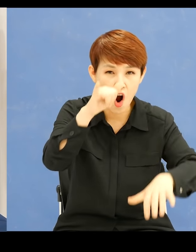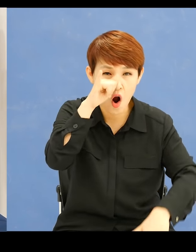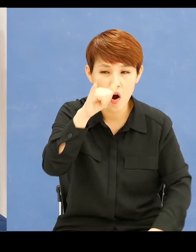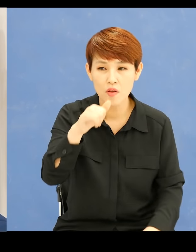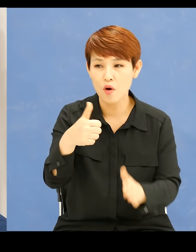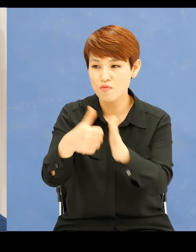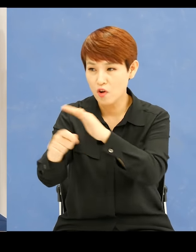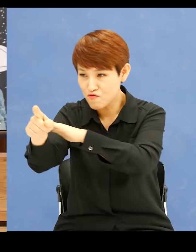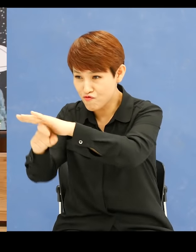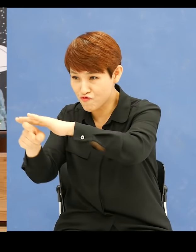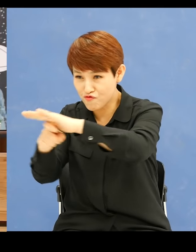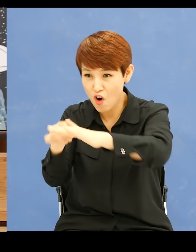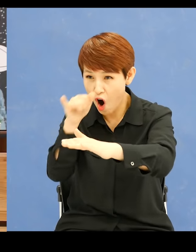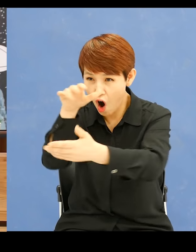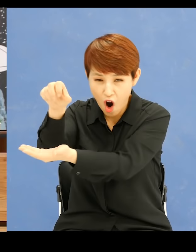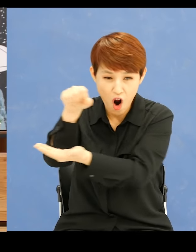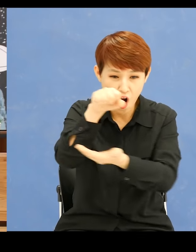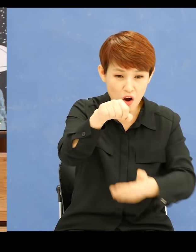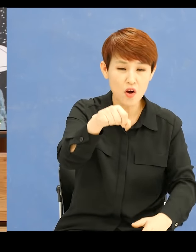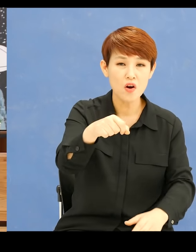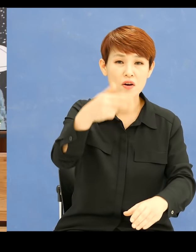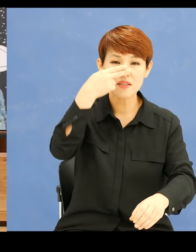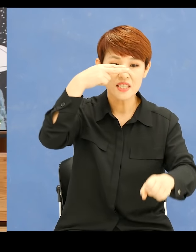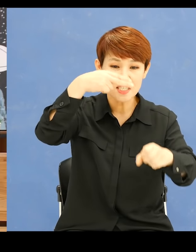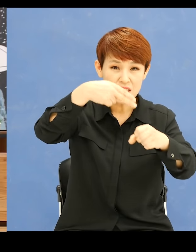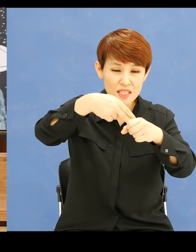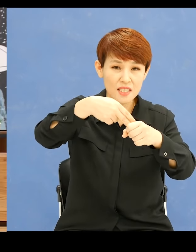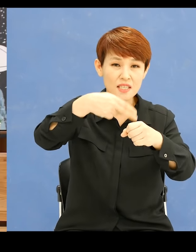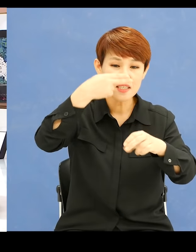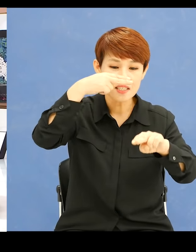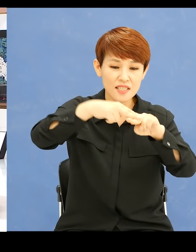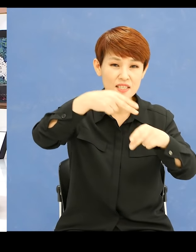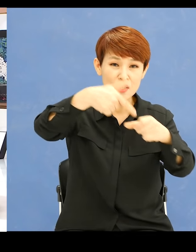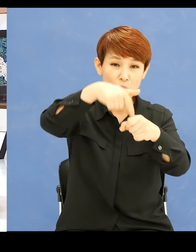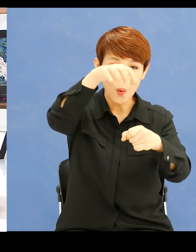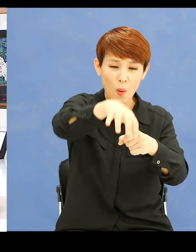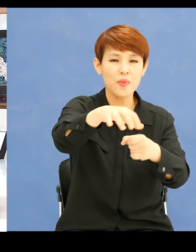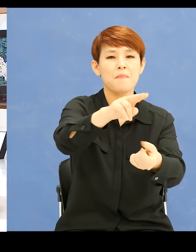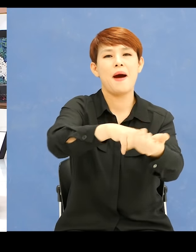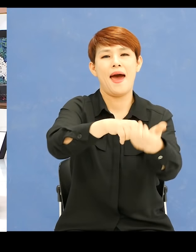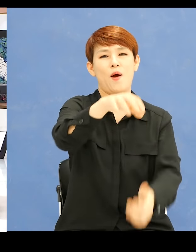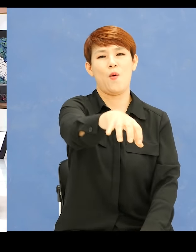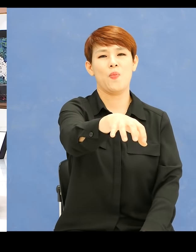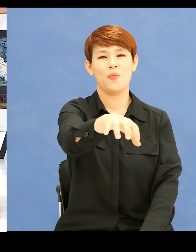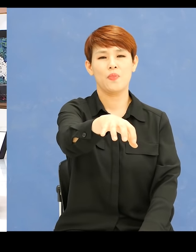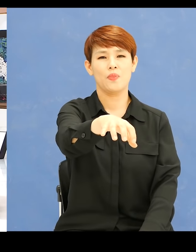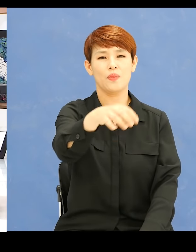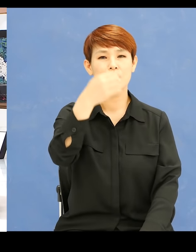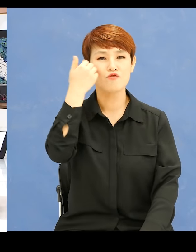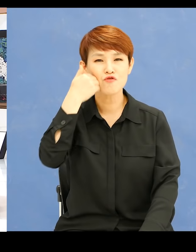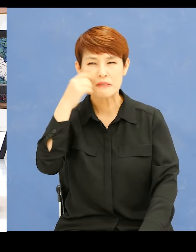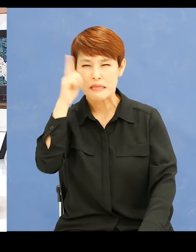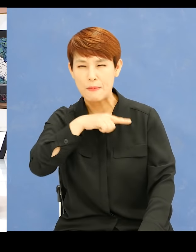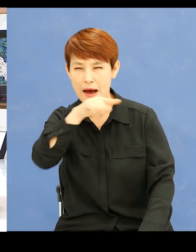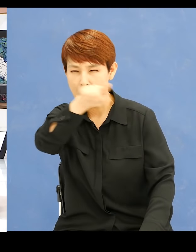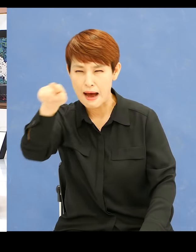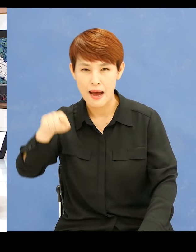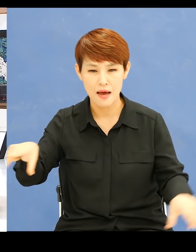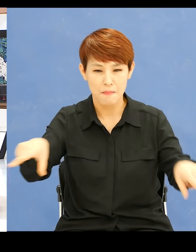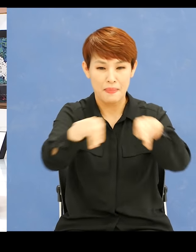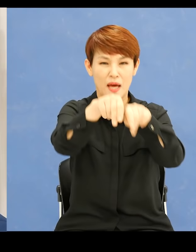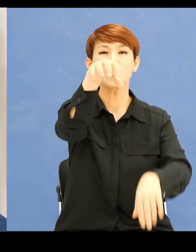물건들을 거기에 새벽이면 매매를 하고 하기 때문에 주유소에서요? 주유소에서 이제 서로 주유소 앞에서 주고받고. 만나서 아, 불 밝혀진 접선 데는 장소구나. 예, 예. 그렇죠.